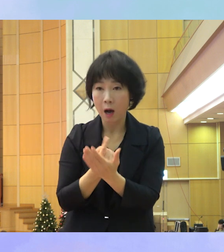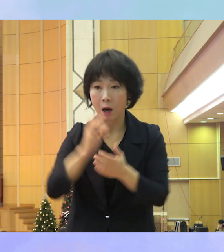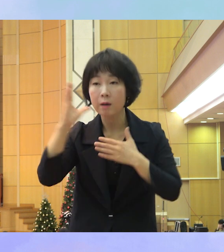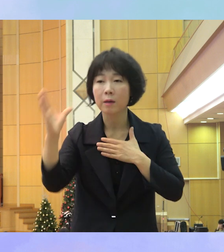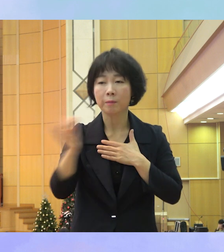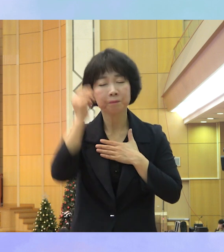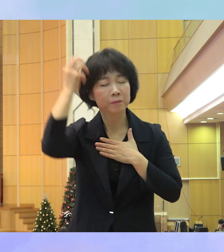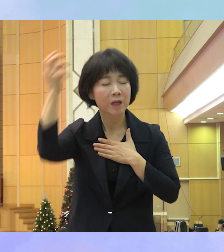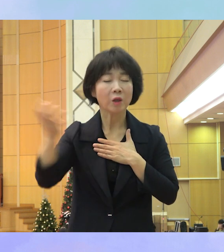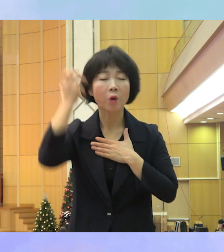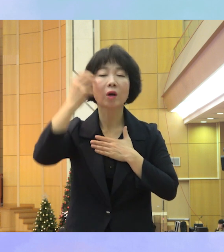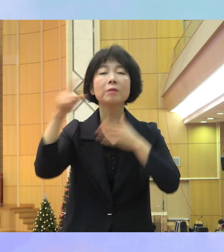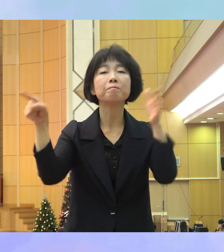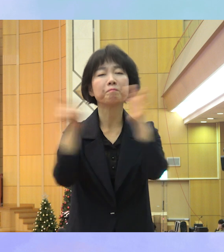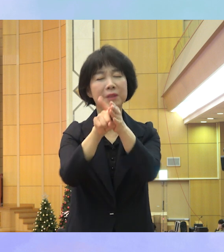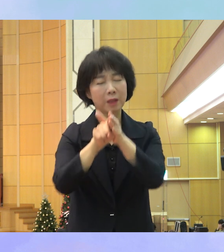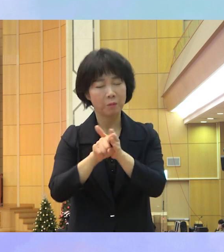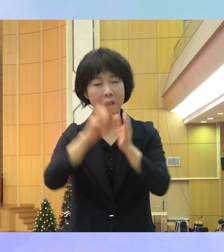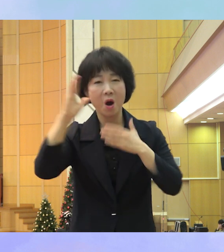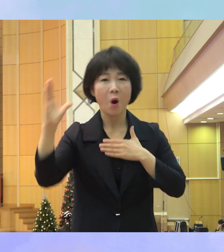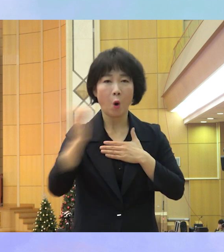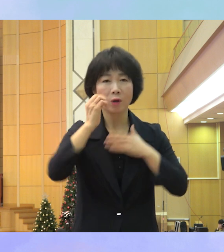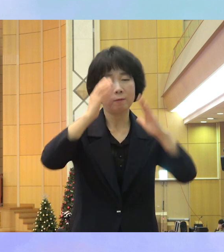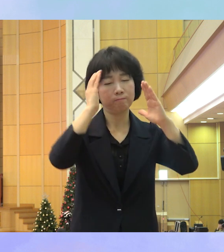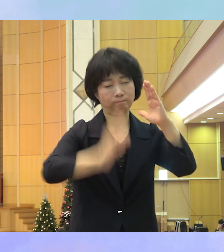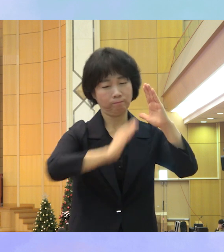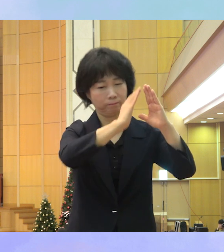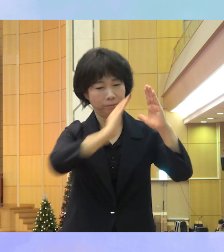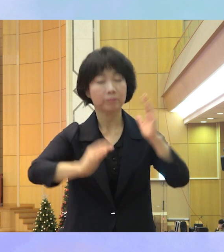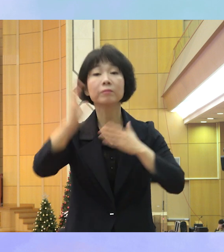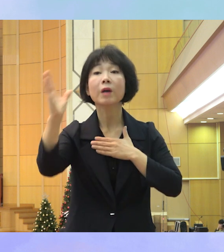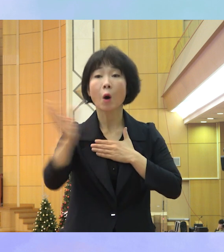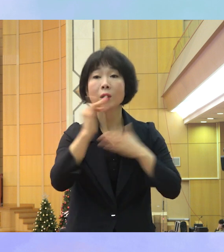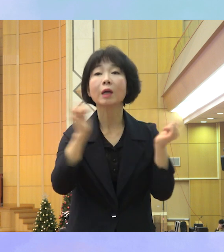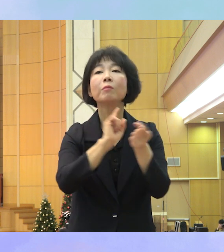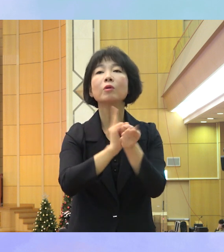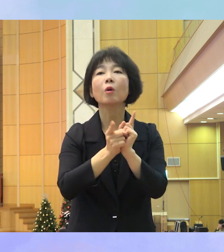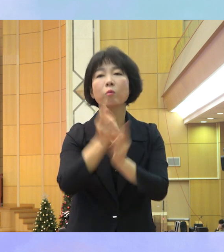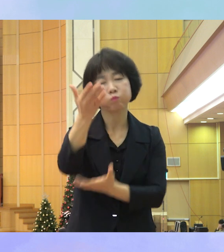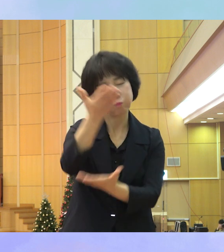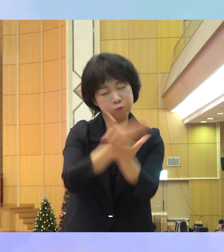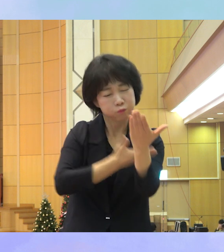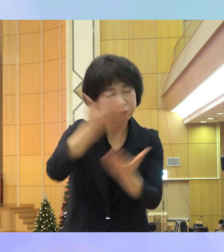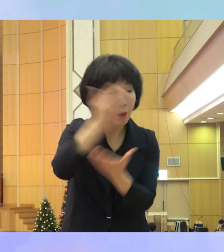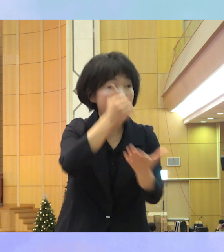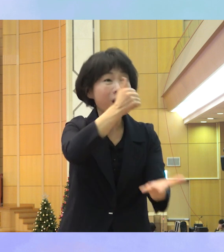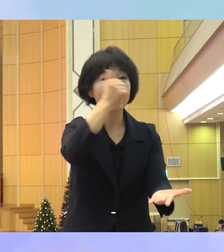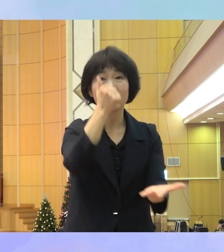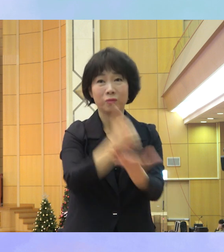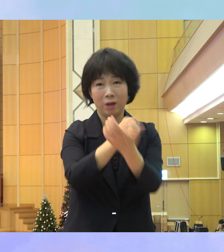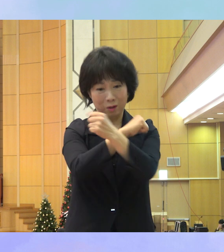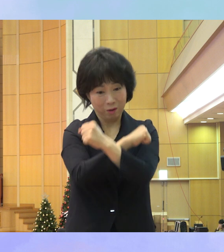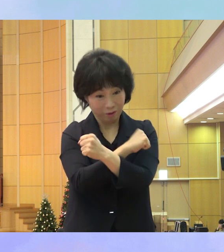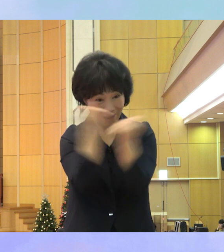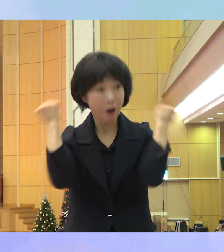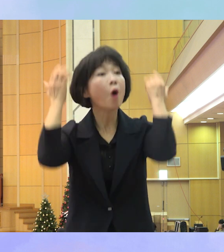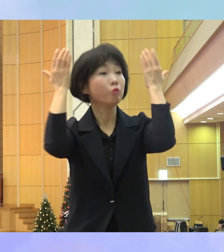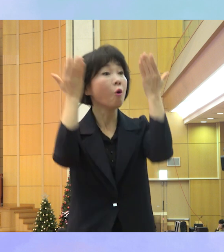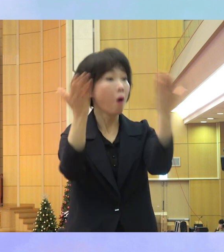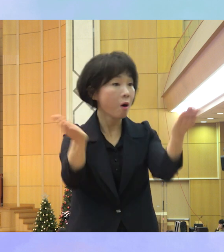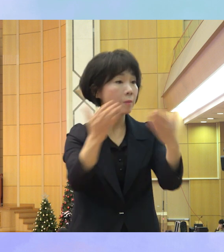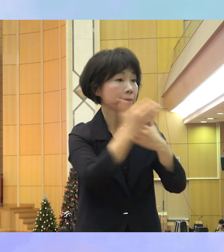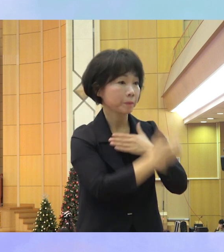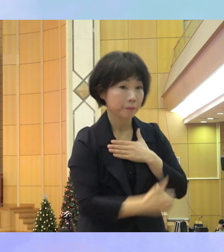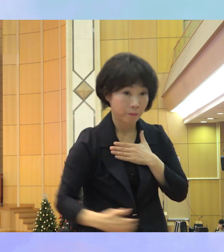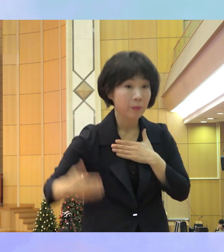오시리라. 성령을 믿사오며 거룩한 공회와 성도가 서로 교통하는 것과 죄를